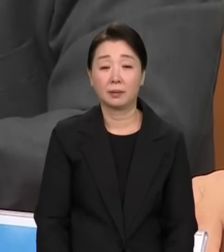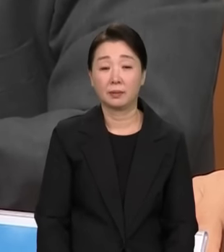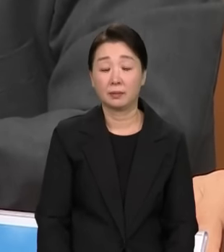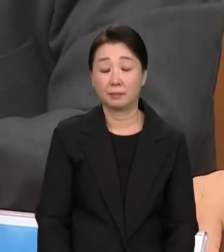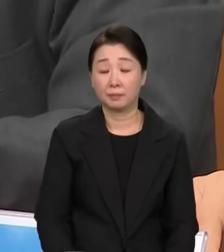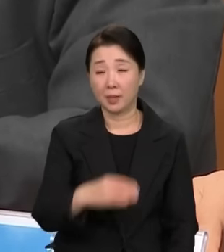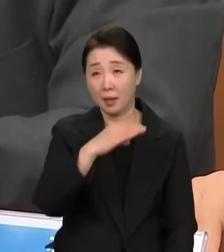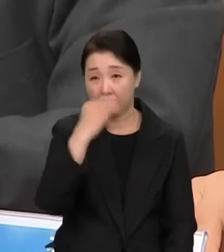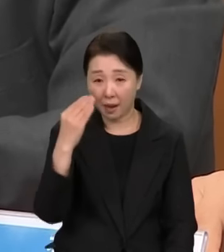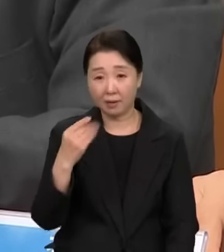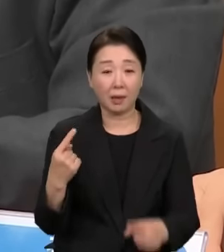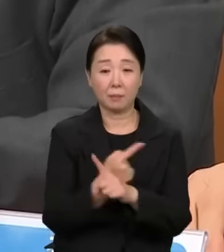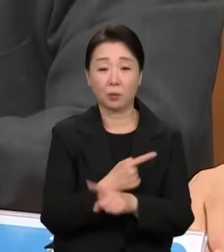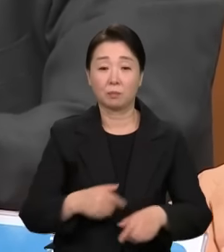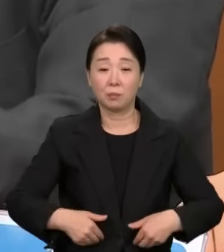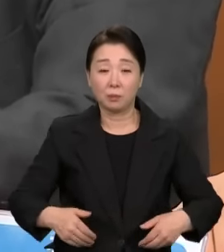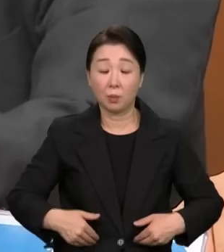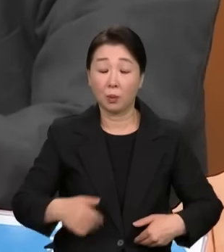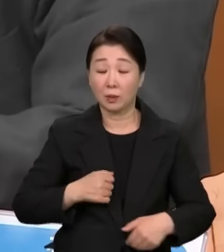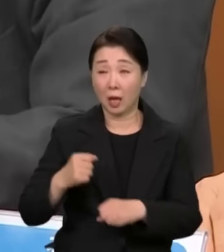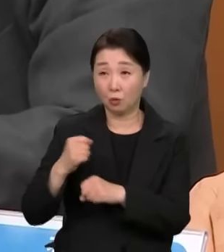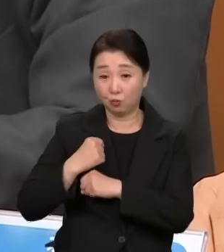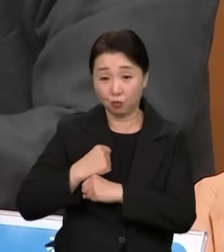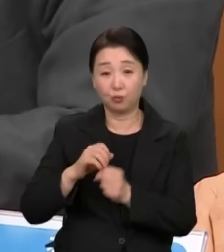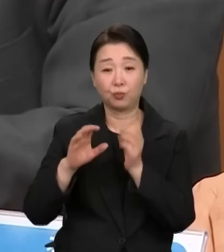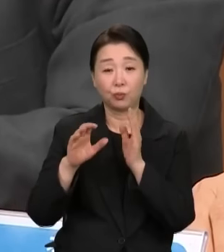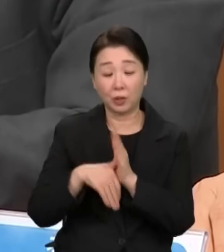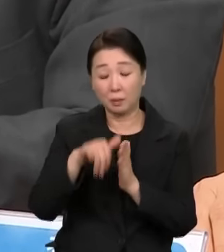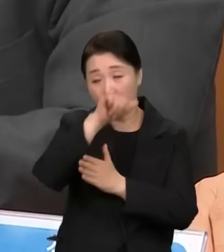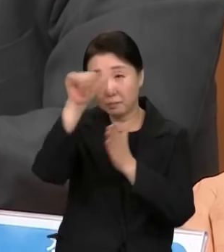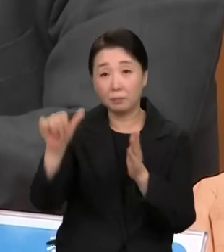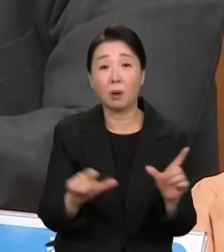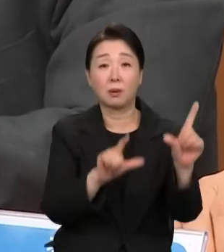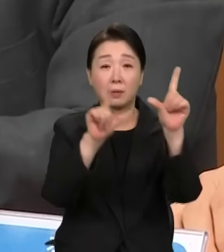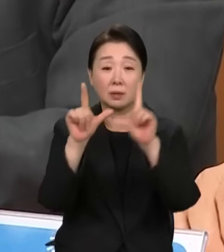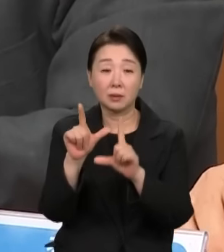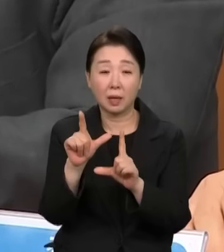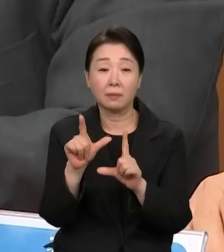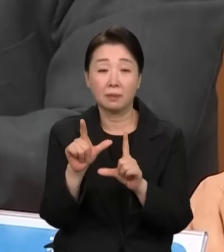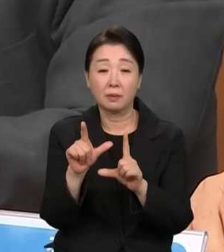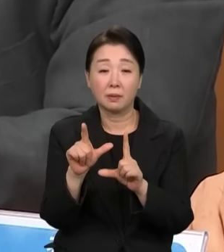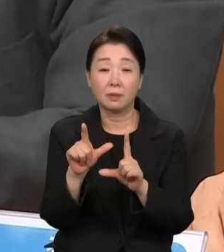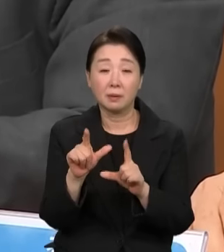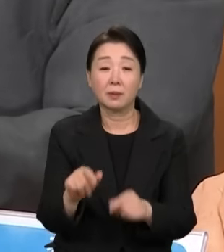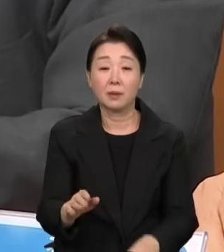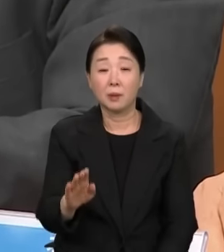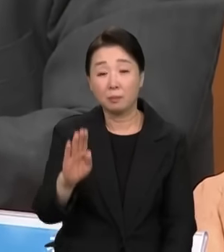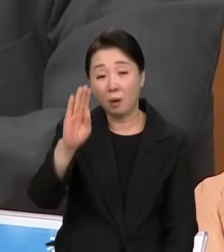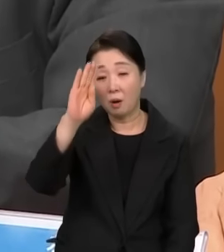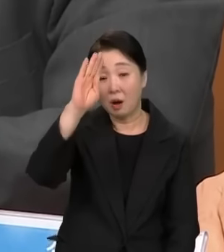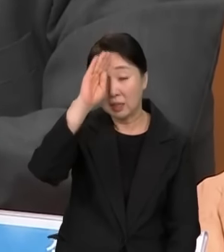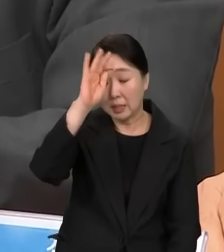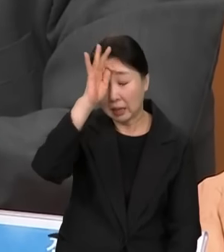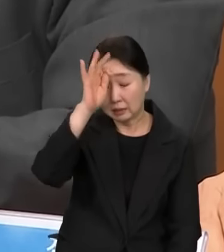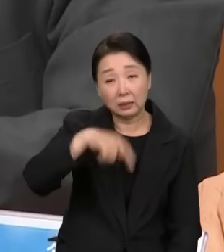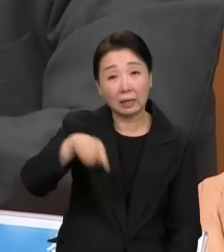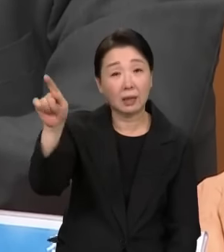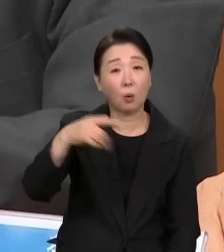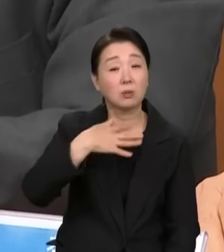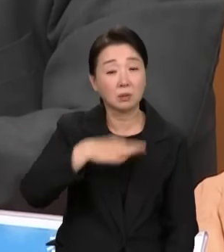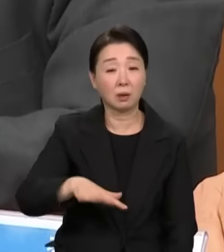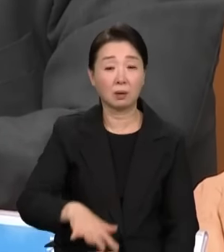잡습니다 저는 군 복무 시절이나 평생 아프가니스탄이 이라크를 한 번도 간 적이